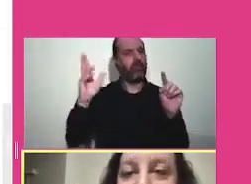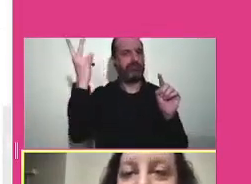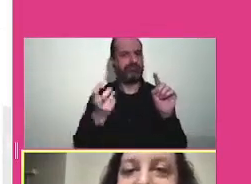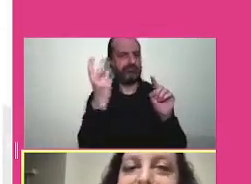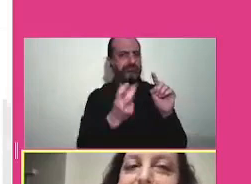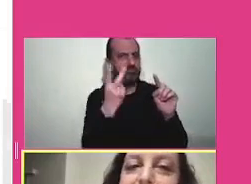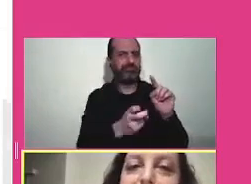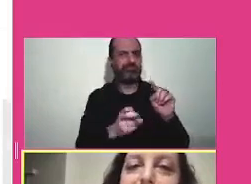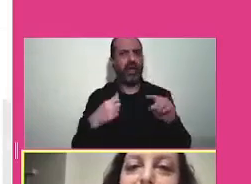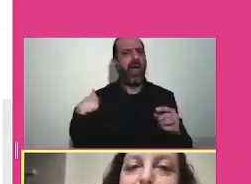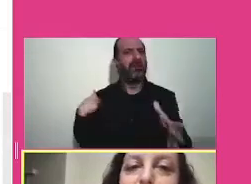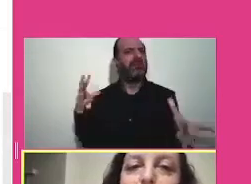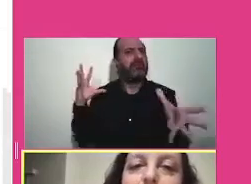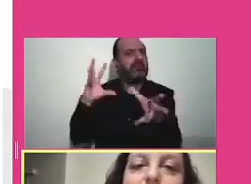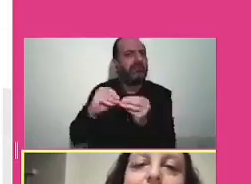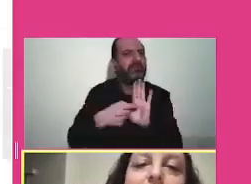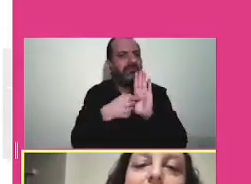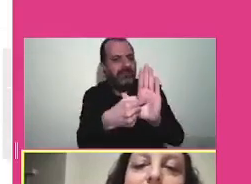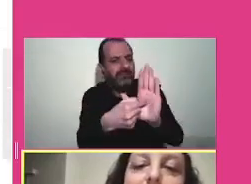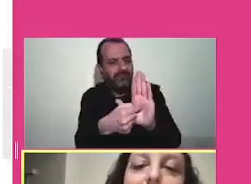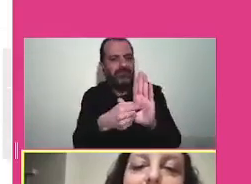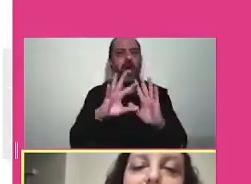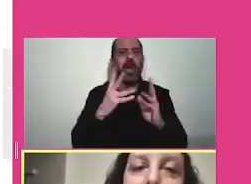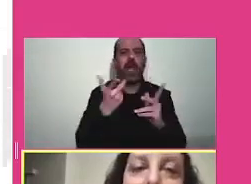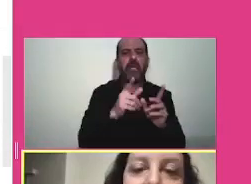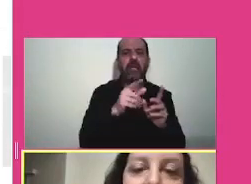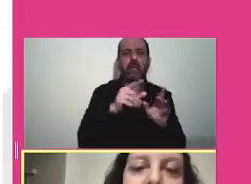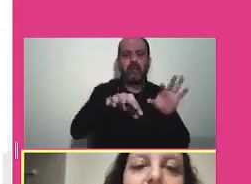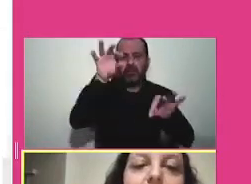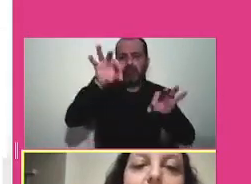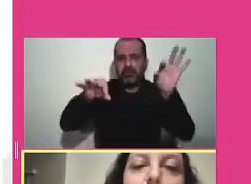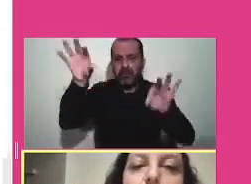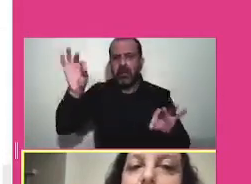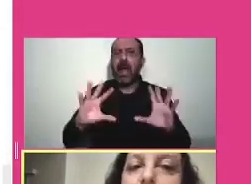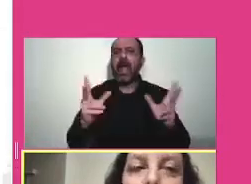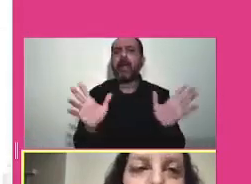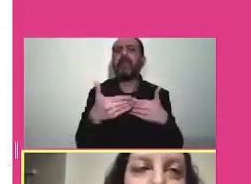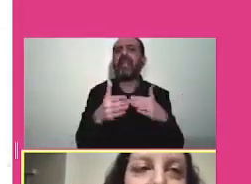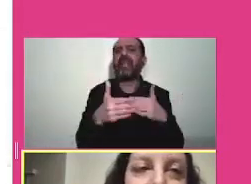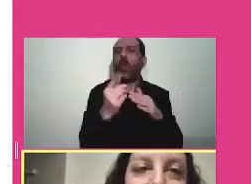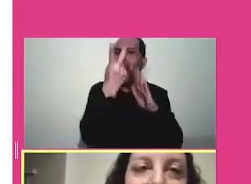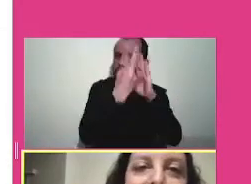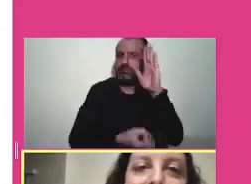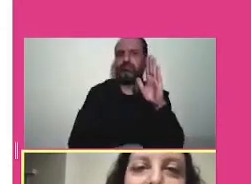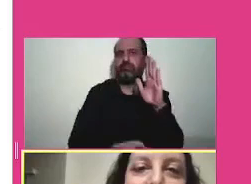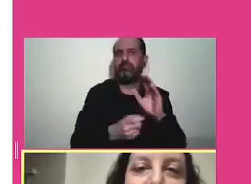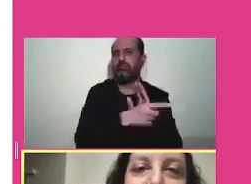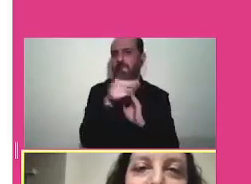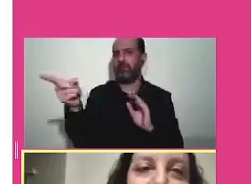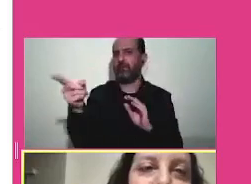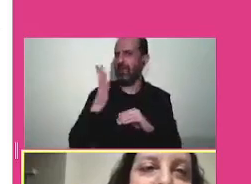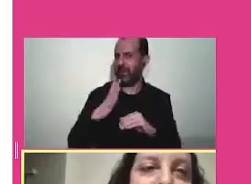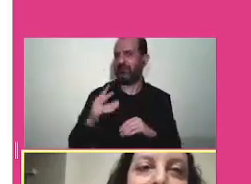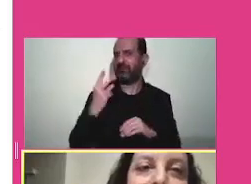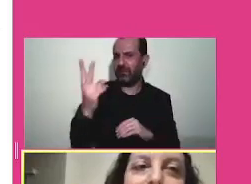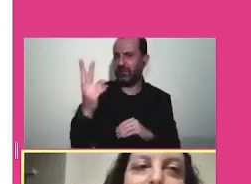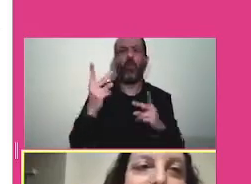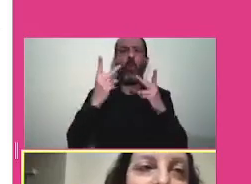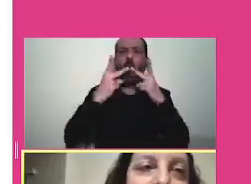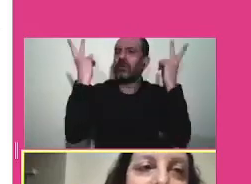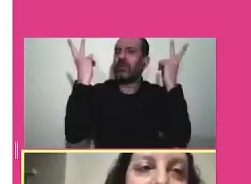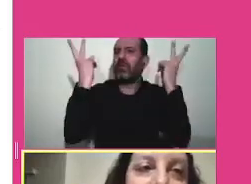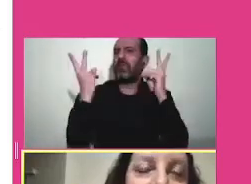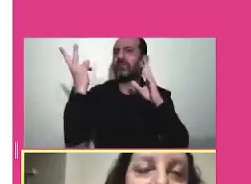όλα μαζί σε κάποιες περιπτώσεις, όταν είναι σε πακέτο. Οπότε σας καλούμε να μπείτε και να κατεβάσετε ό,τι θέλετε και